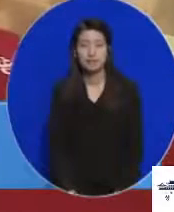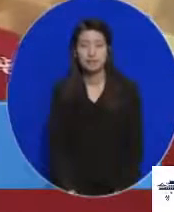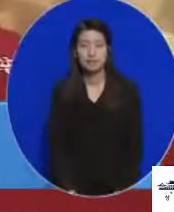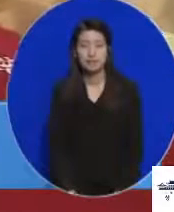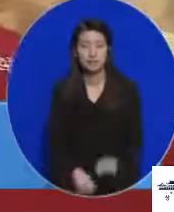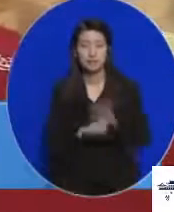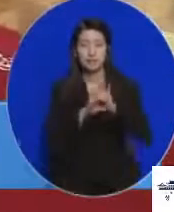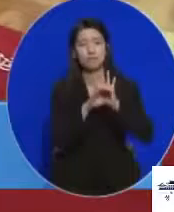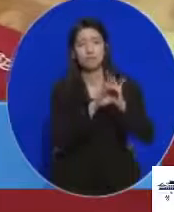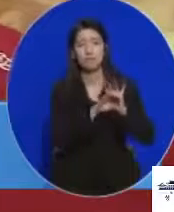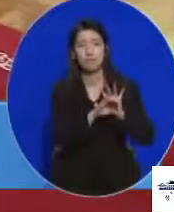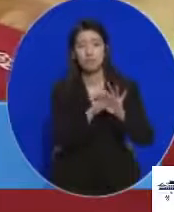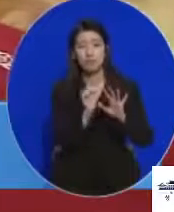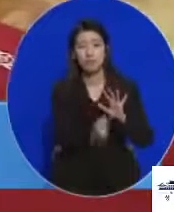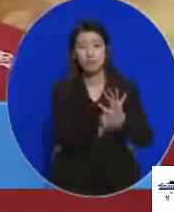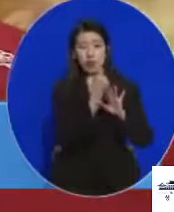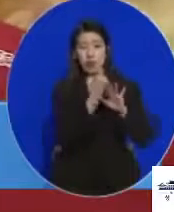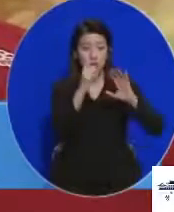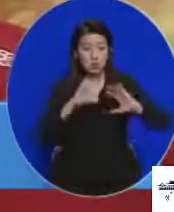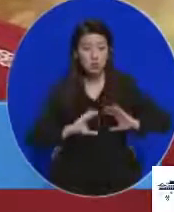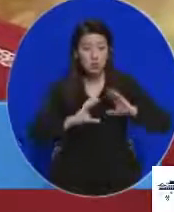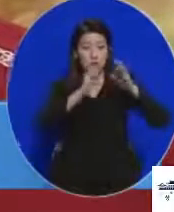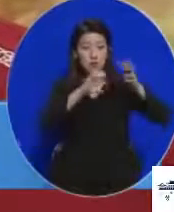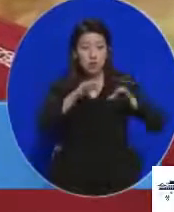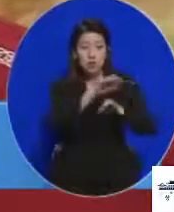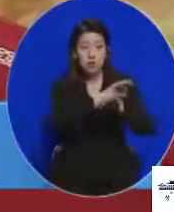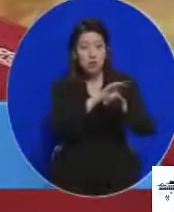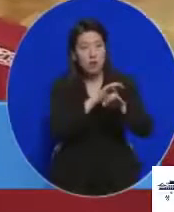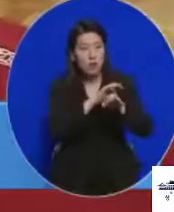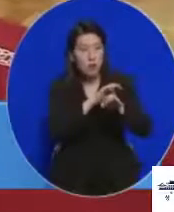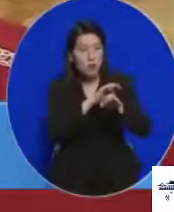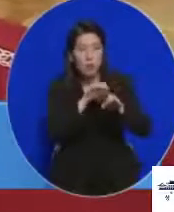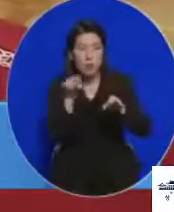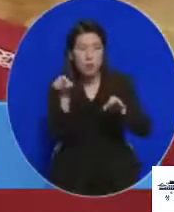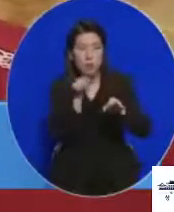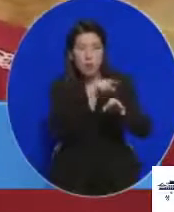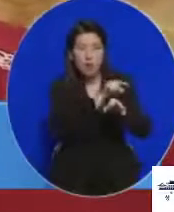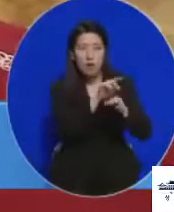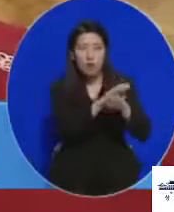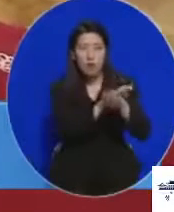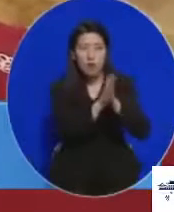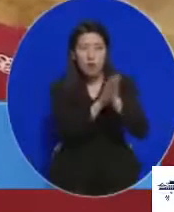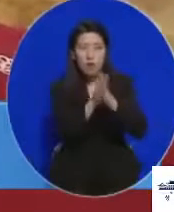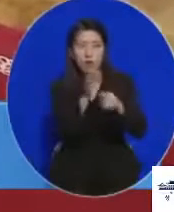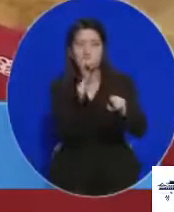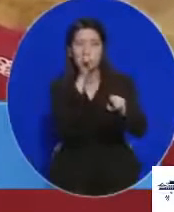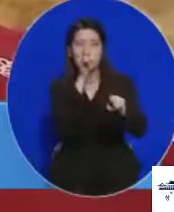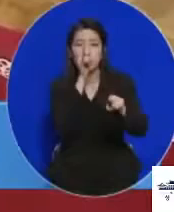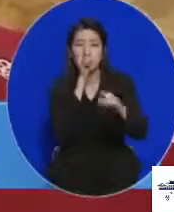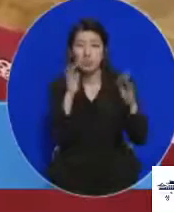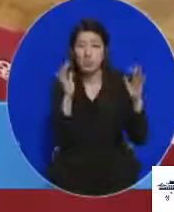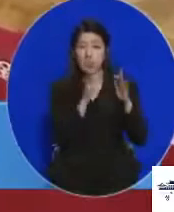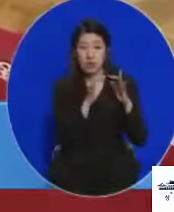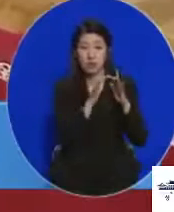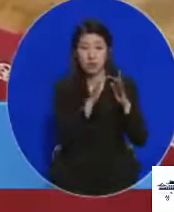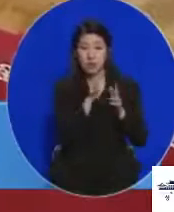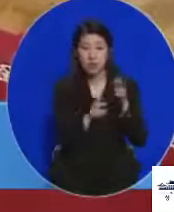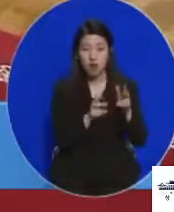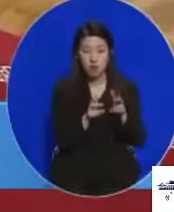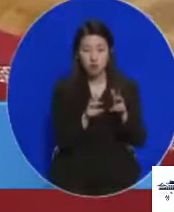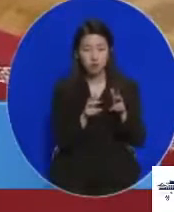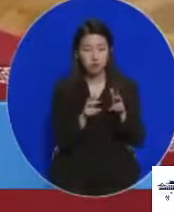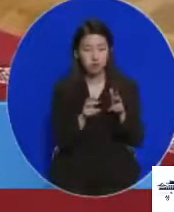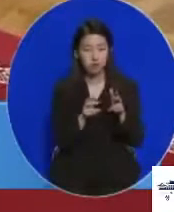그러나 로 인해 세계경제가 빠르게 바뀌고 있습니다 믿으면 경제와 디지털 혁신 이 가수가